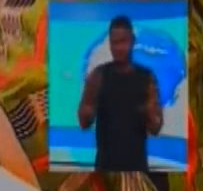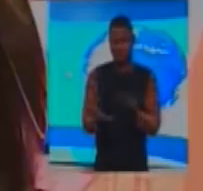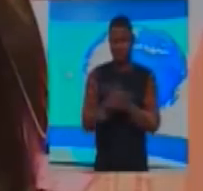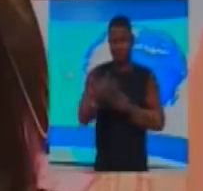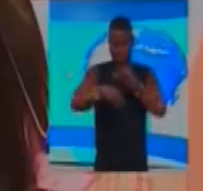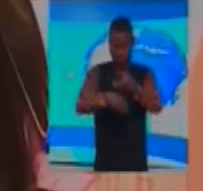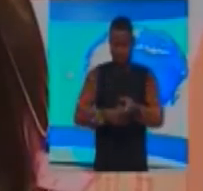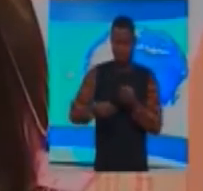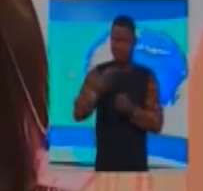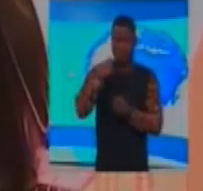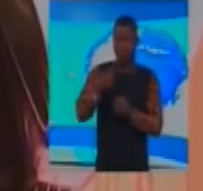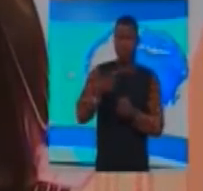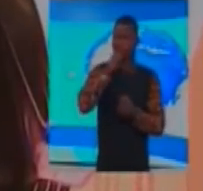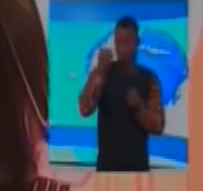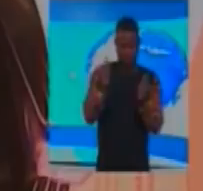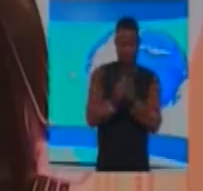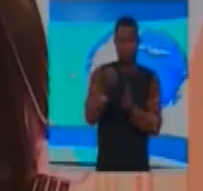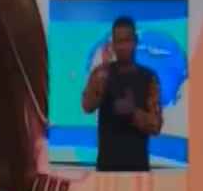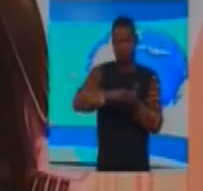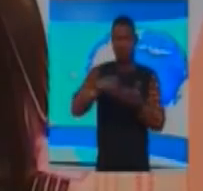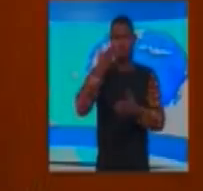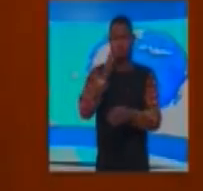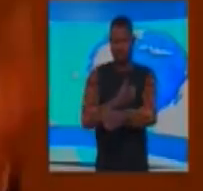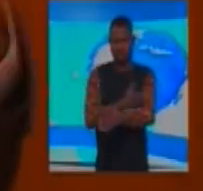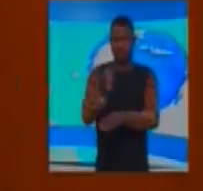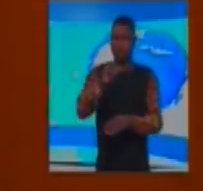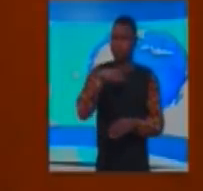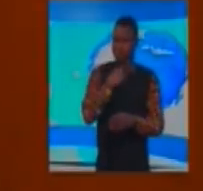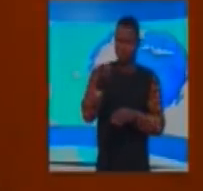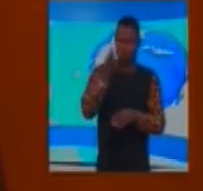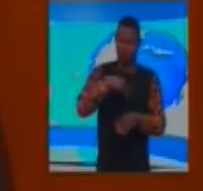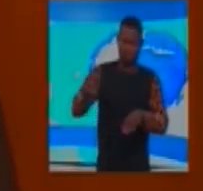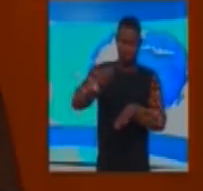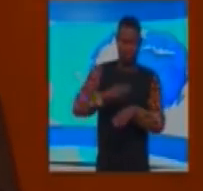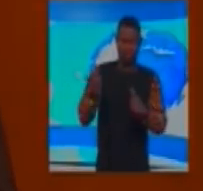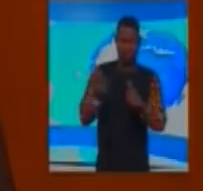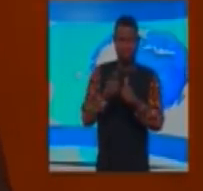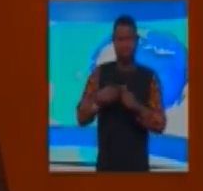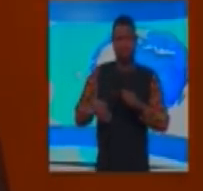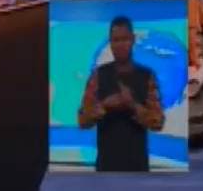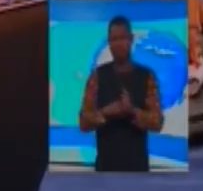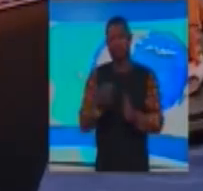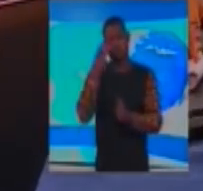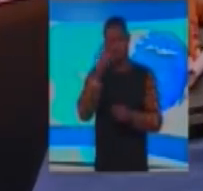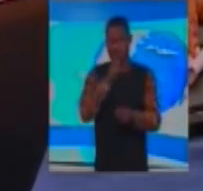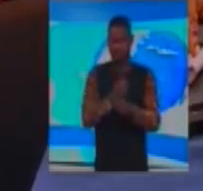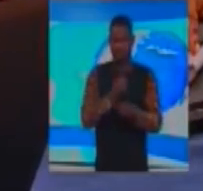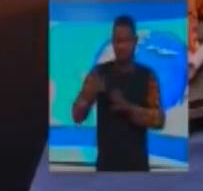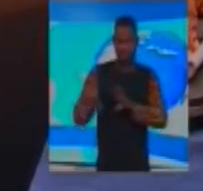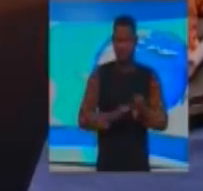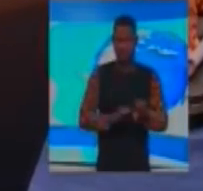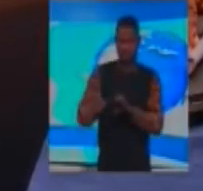aux semences de variétés améliorées et aux engrais figure en bonne place. En dépit des efforts consentis,